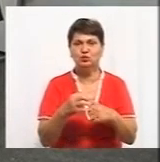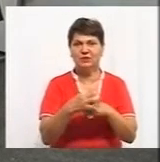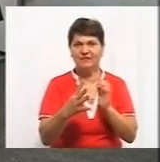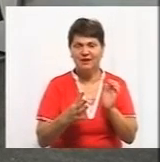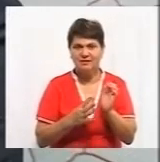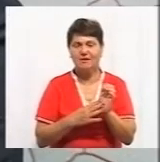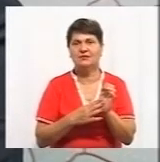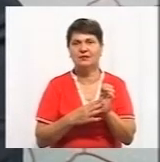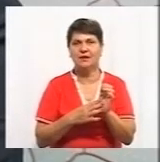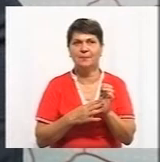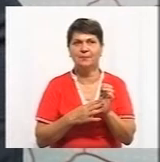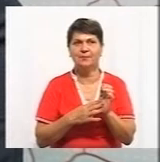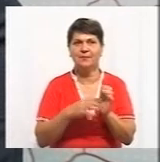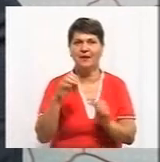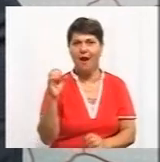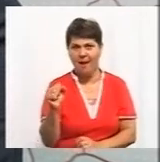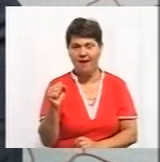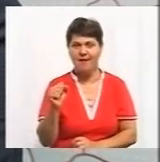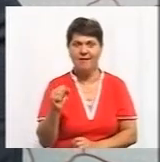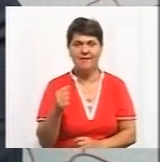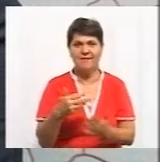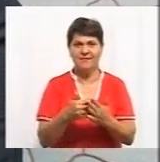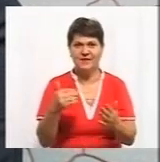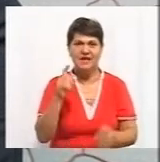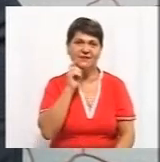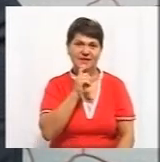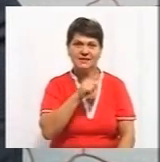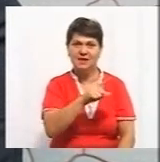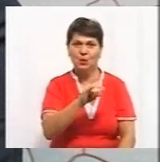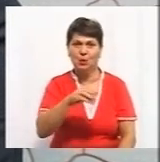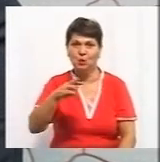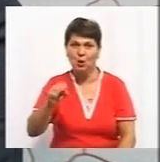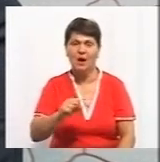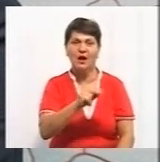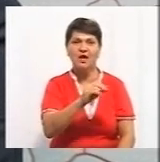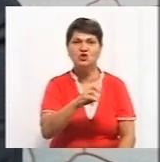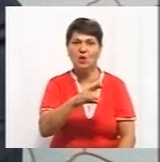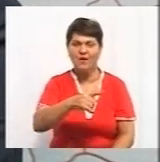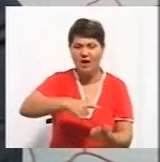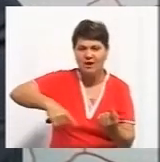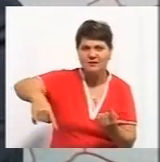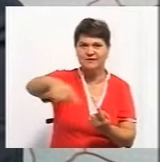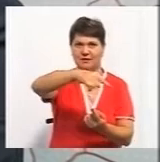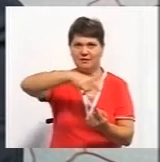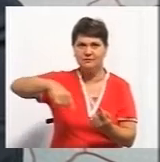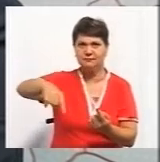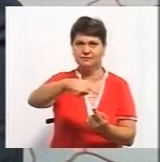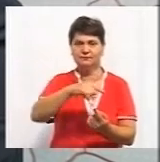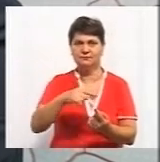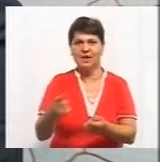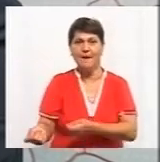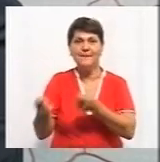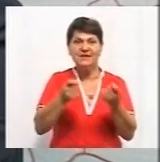19-му. Як ми його назвали А, він ходить від Вінницьких хутора Чехова. Він розвертається таким чином,